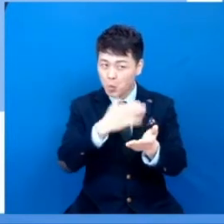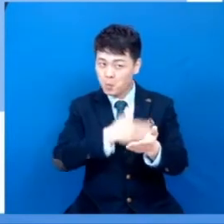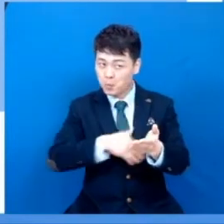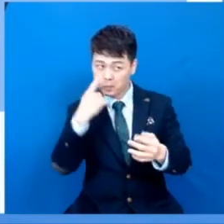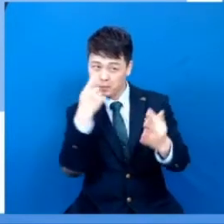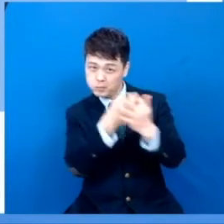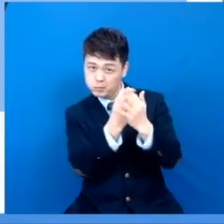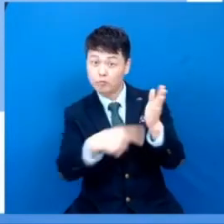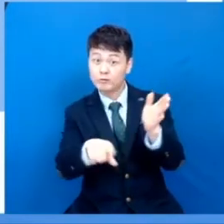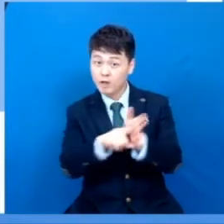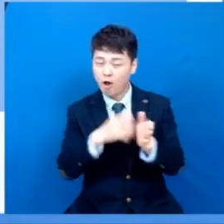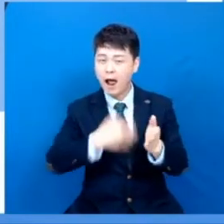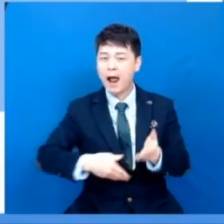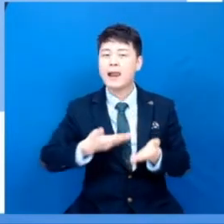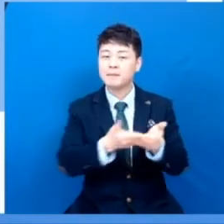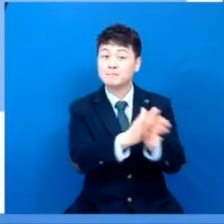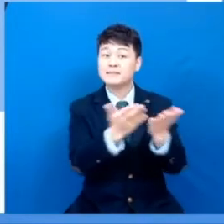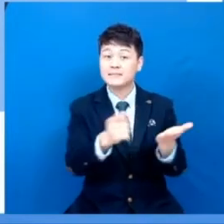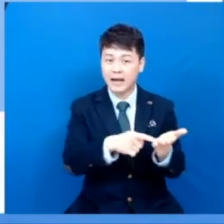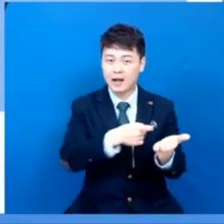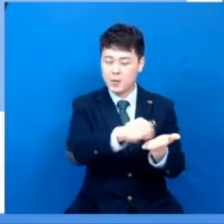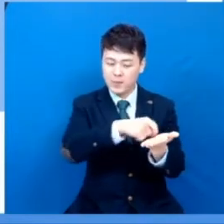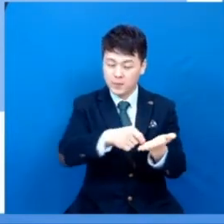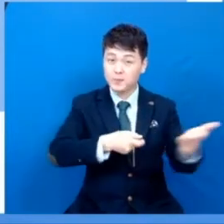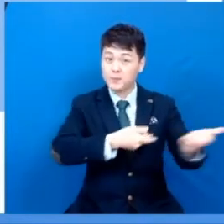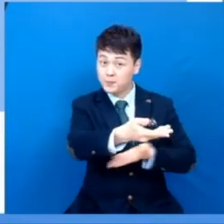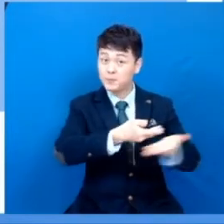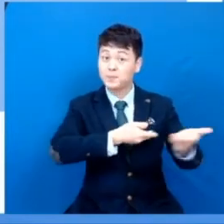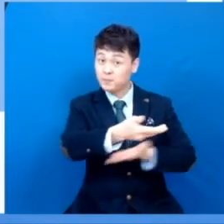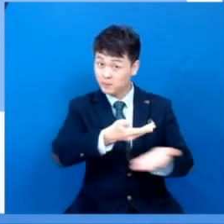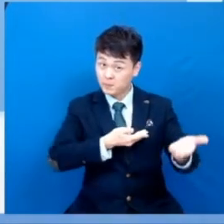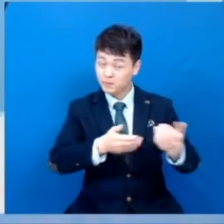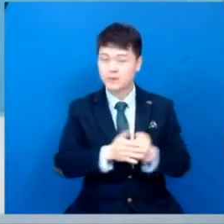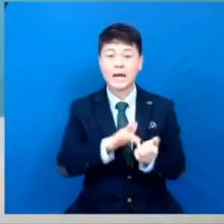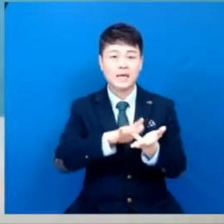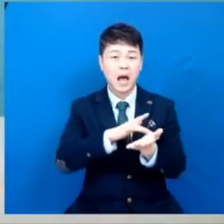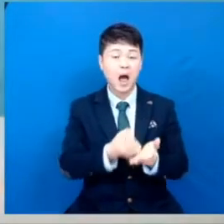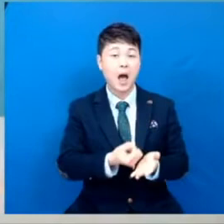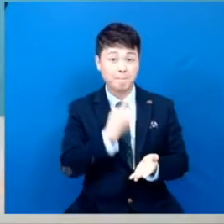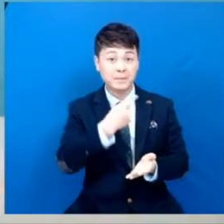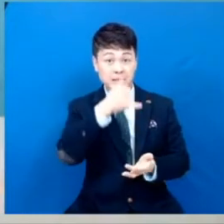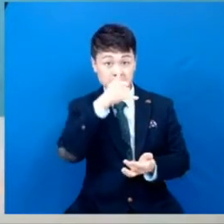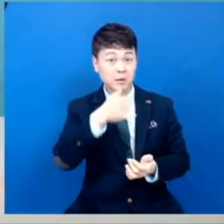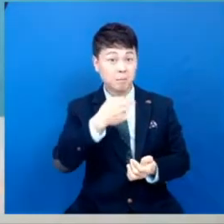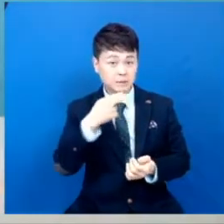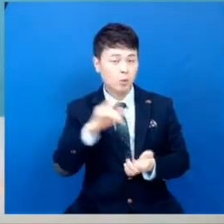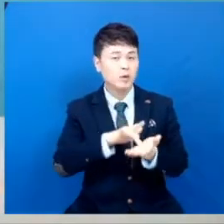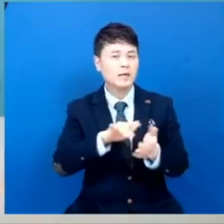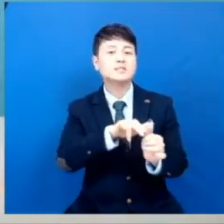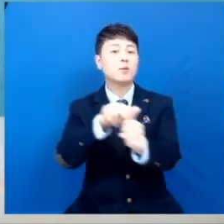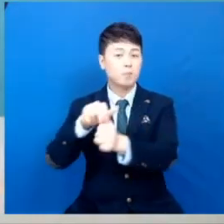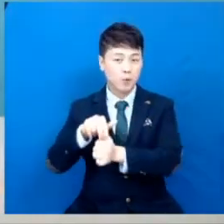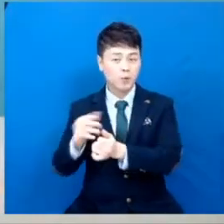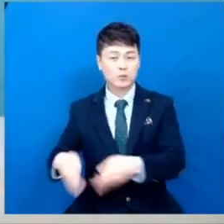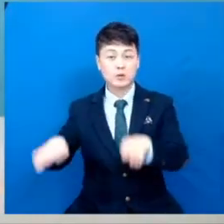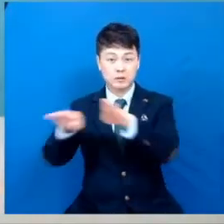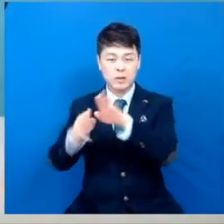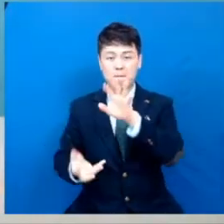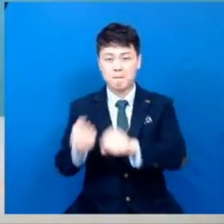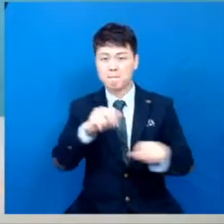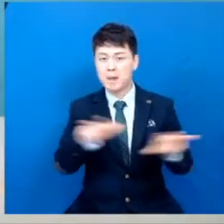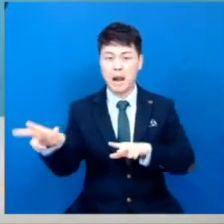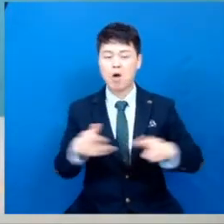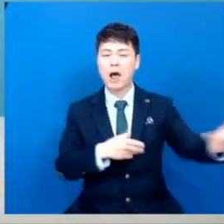알림장을 통해 정보를 교환하여 쓰며 약 복용 여부 및 약에 대한 정보는 기관의 즉시